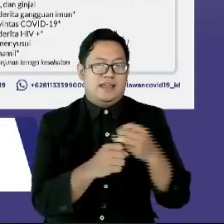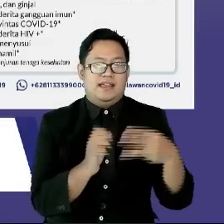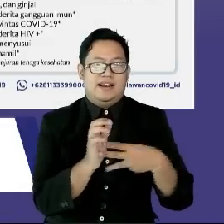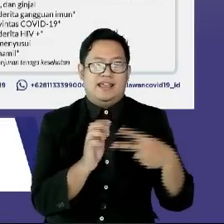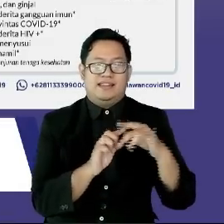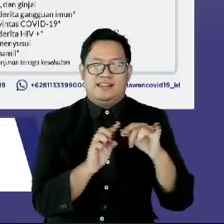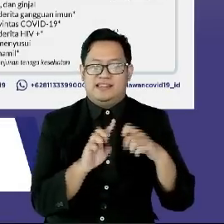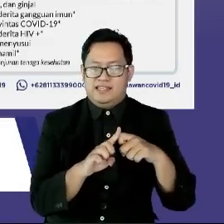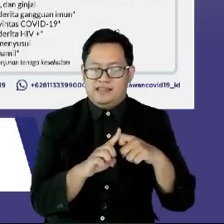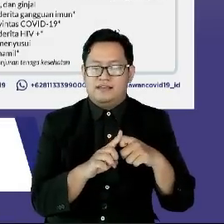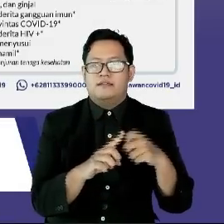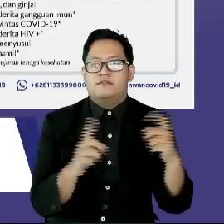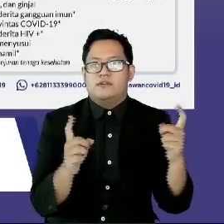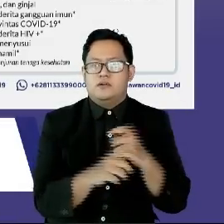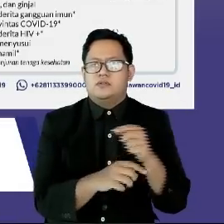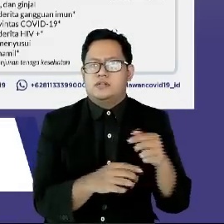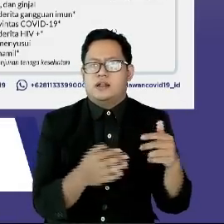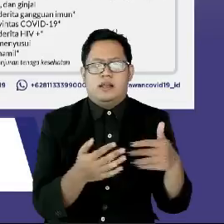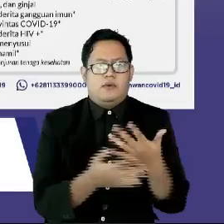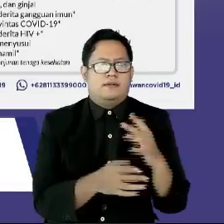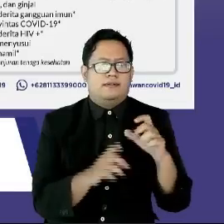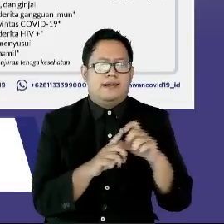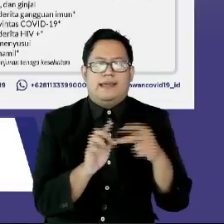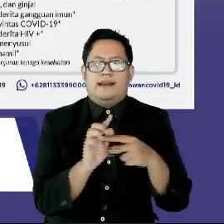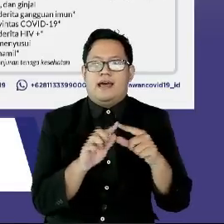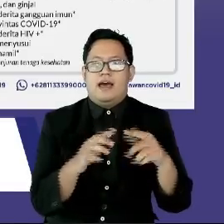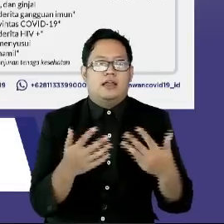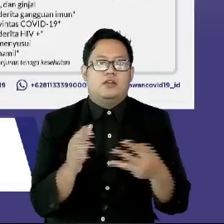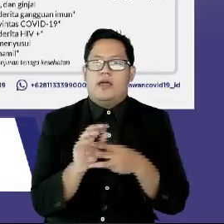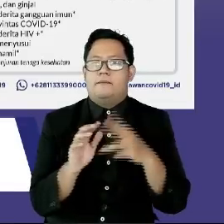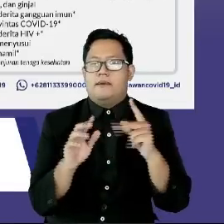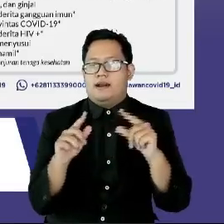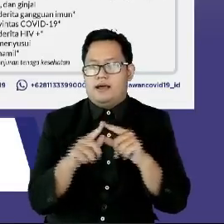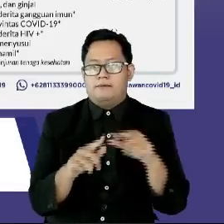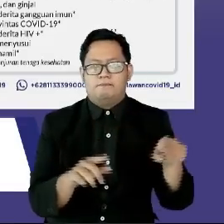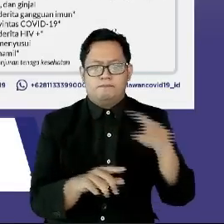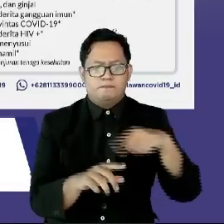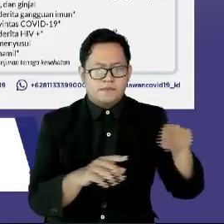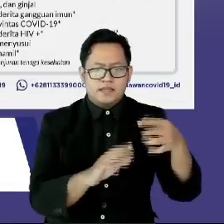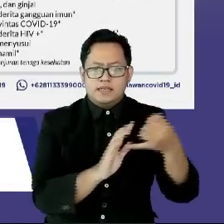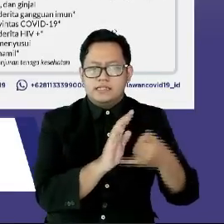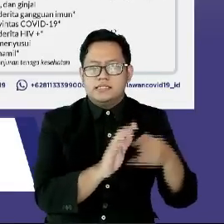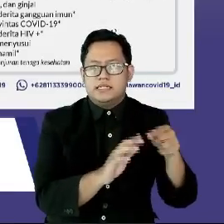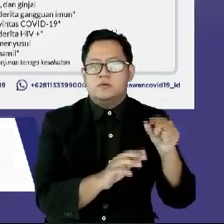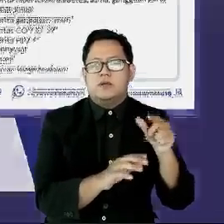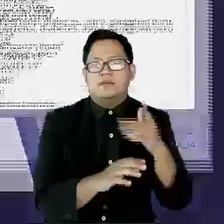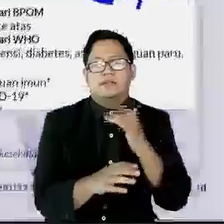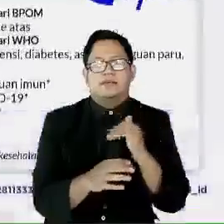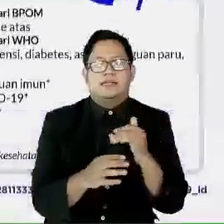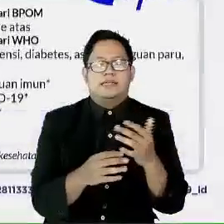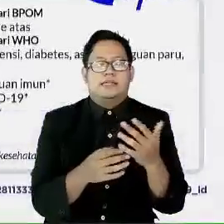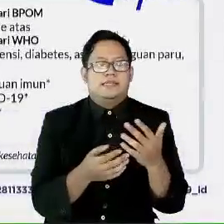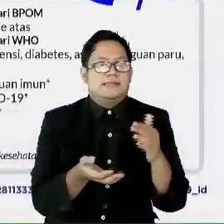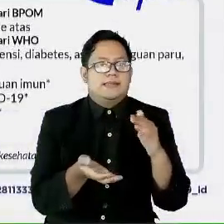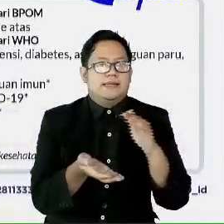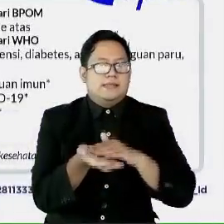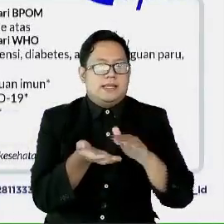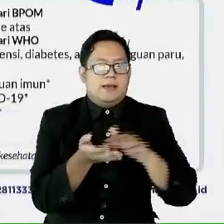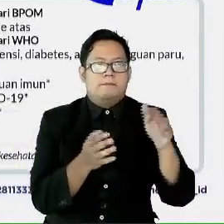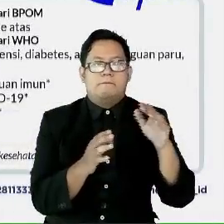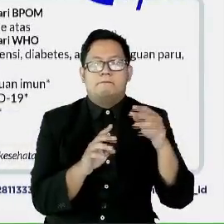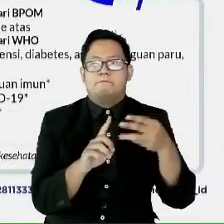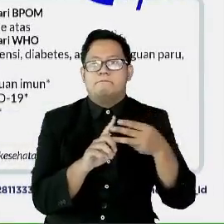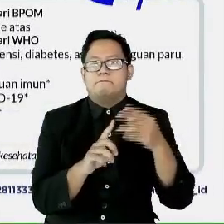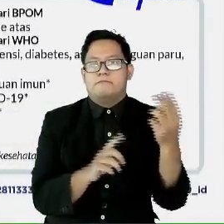nukleat berupa DNA atau RNA. Komponen ini berfungsi sebagai cetak biru untuk menghasilkan